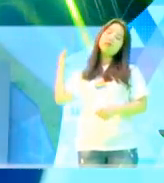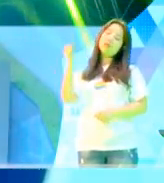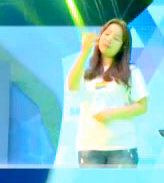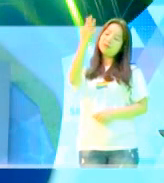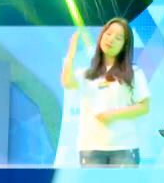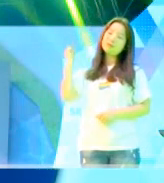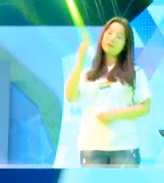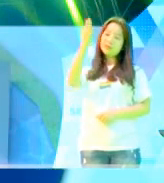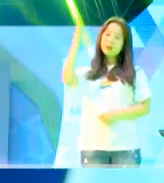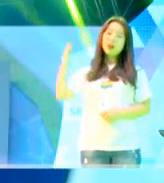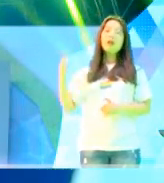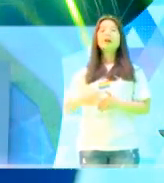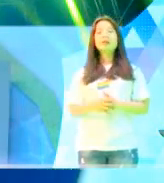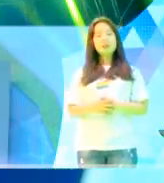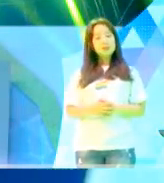스쳐가지.